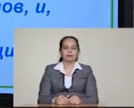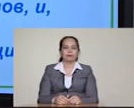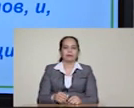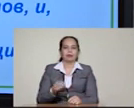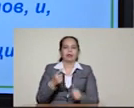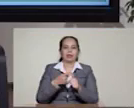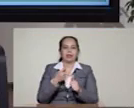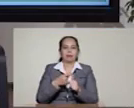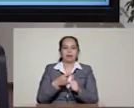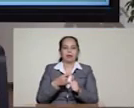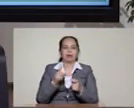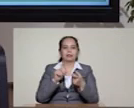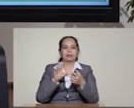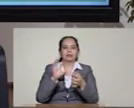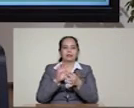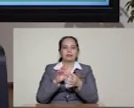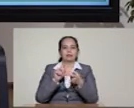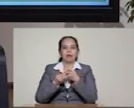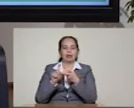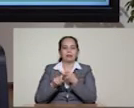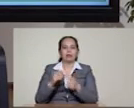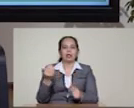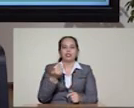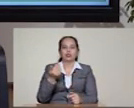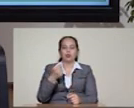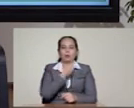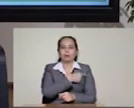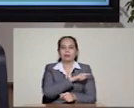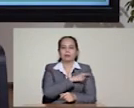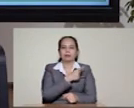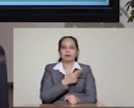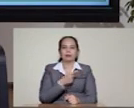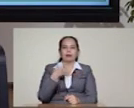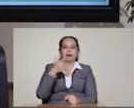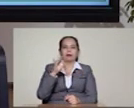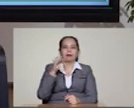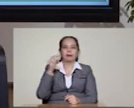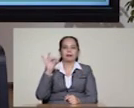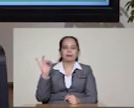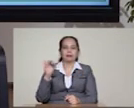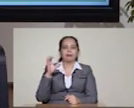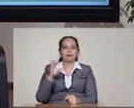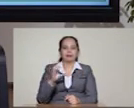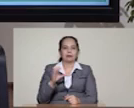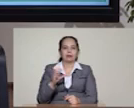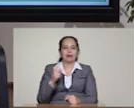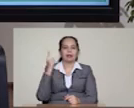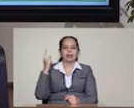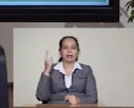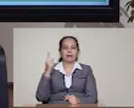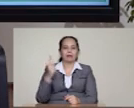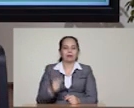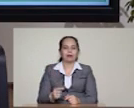Имя связывали, чье, медициной, Греции, С,